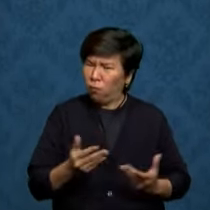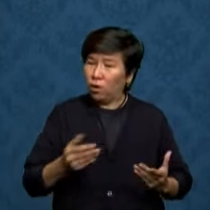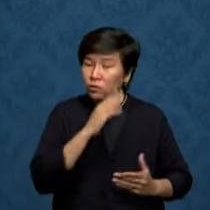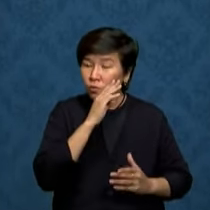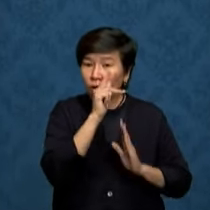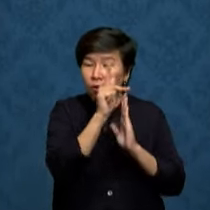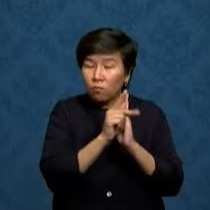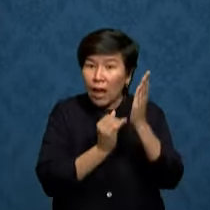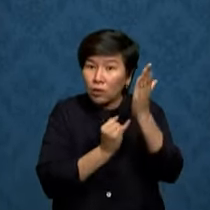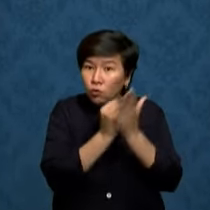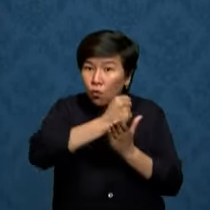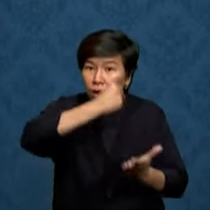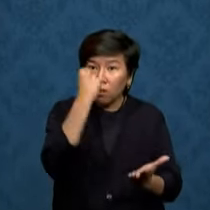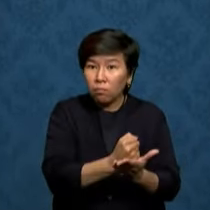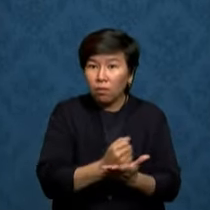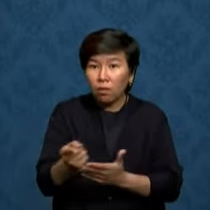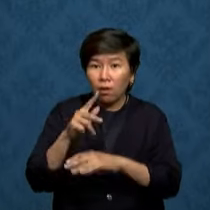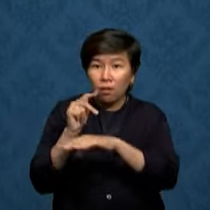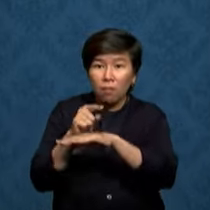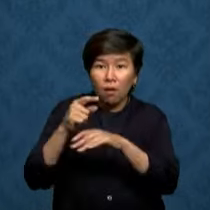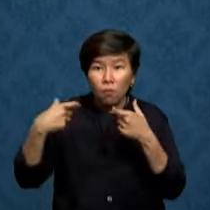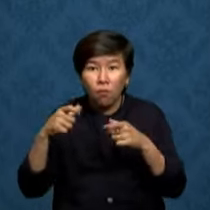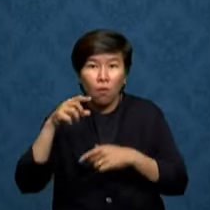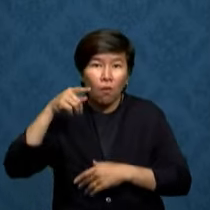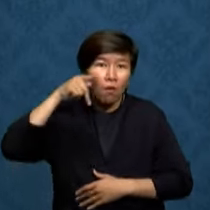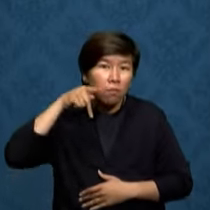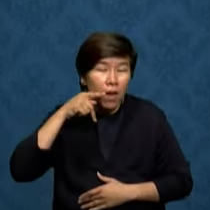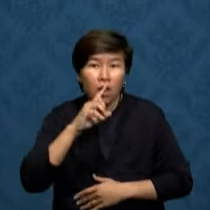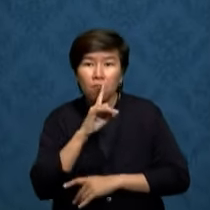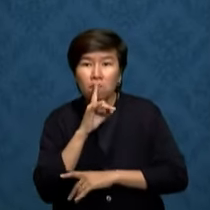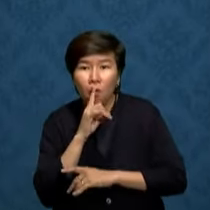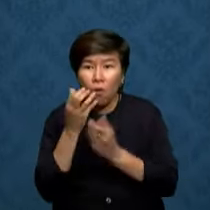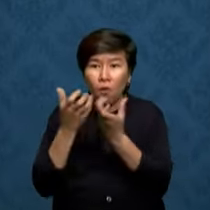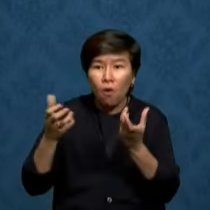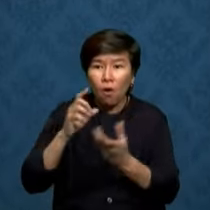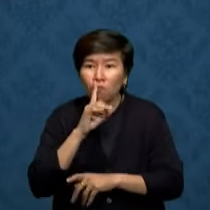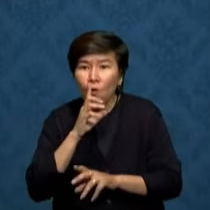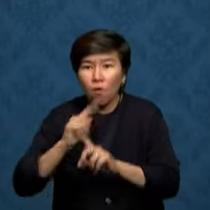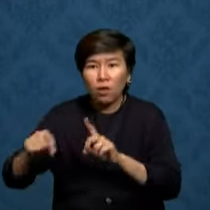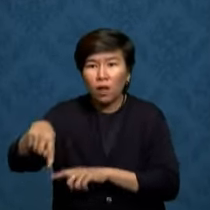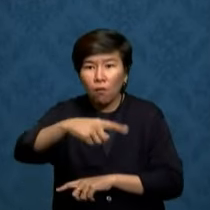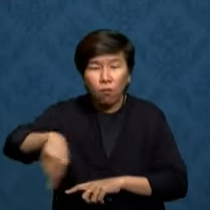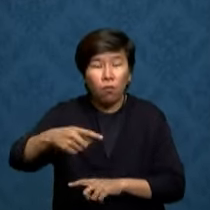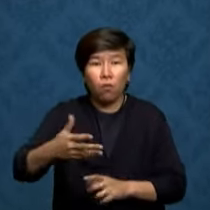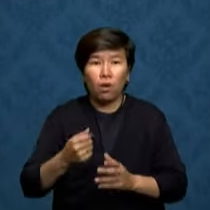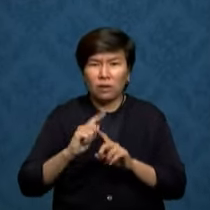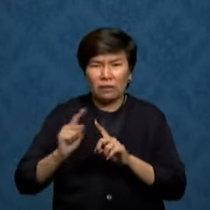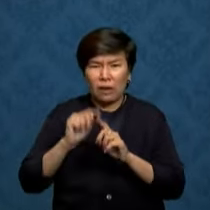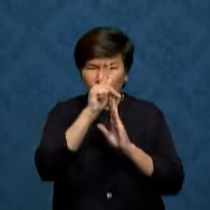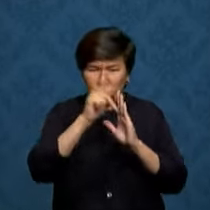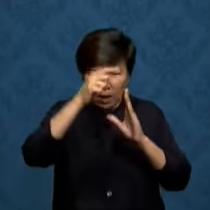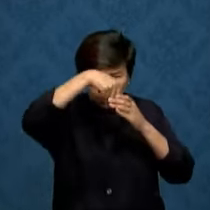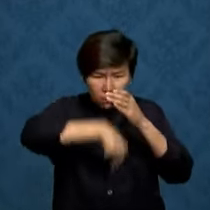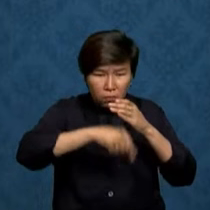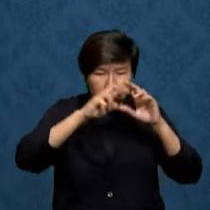กฎหมายเนี่ยสื่อลามกอาจารย์ต่างๆเหล่าเนี้มันไม่ใช่แค่สื่อลามกอนาจารย์นะครับมันมีหลายอย่างในข้อกฎหมายเนี่ยต้องไปศึกษากันให้ดี